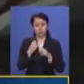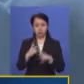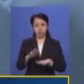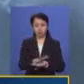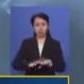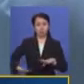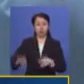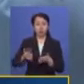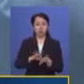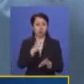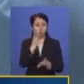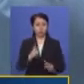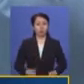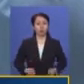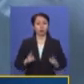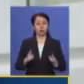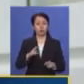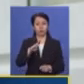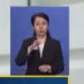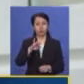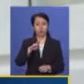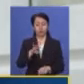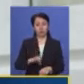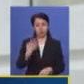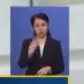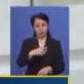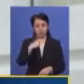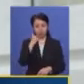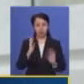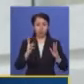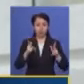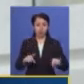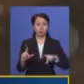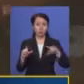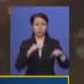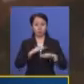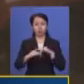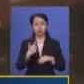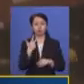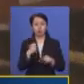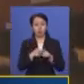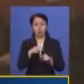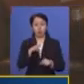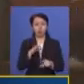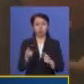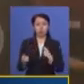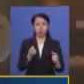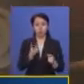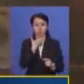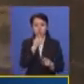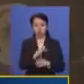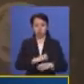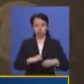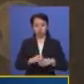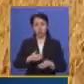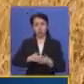предприятий. Сразу два преступления раскрыты в Таньшинском районе. 45-летний тракторист увез с поля почти 3,5 тонны зерна на собственное подворье.